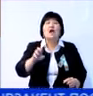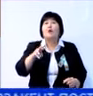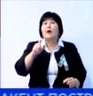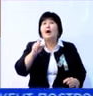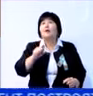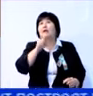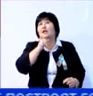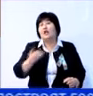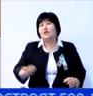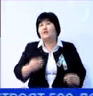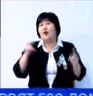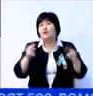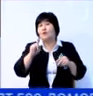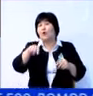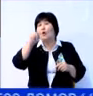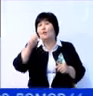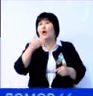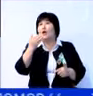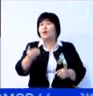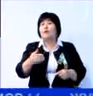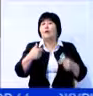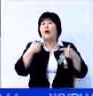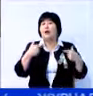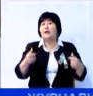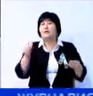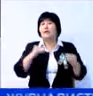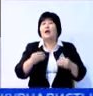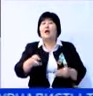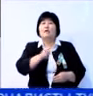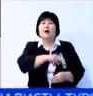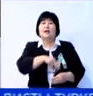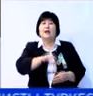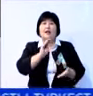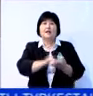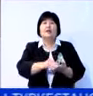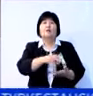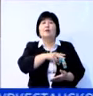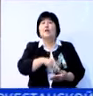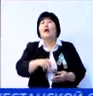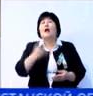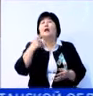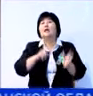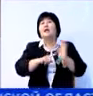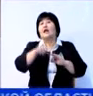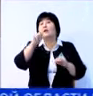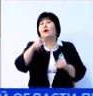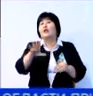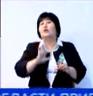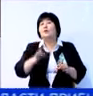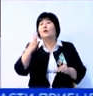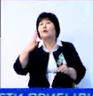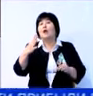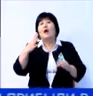Ата – живой свидетель той войны. Его парадный китель увешан боевыми орденами и медалями. Когда началась война, ему было